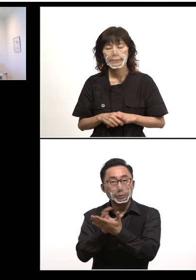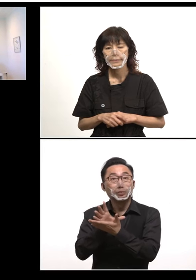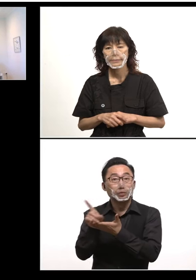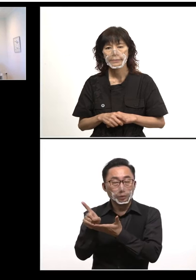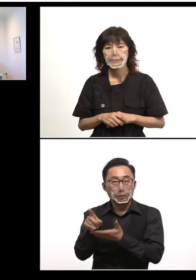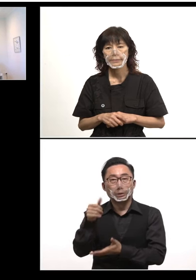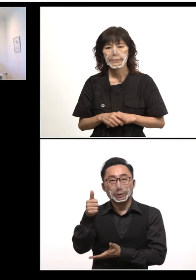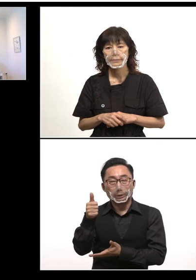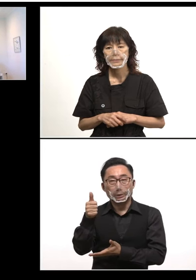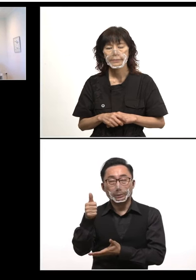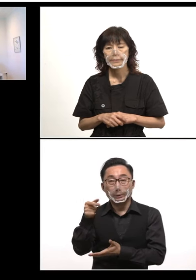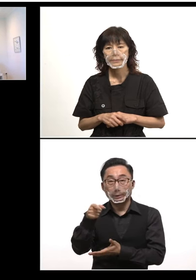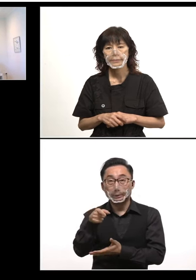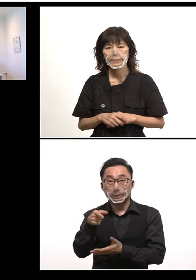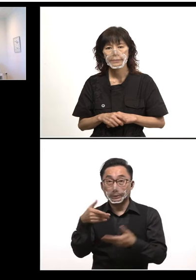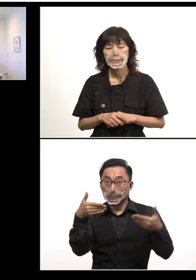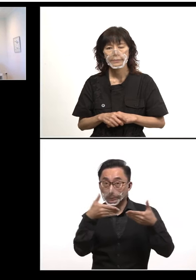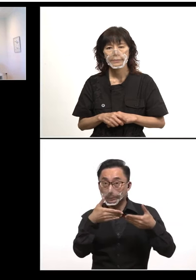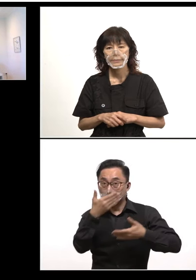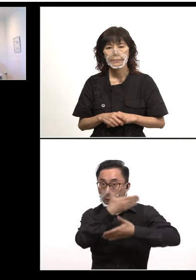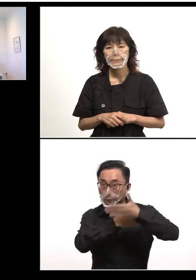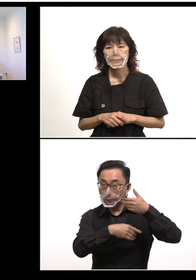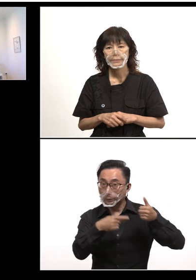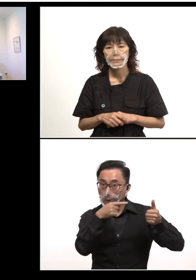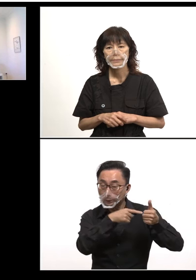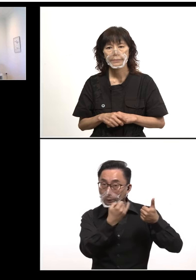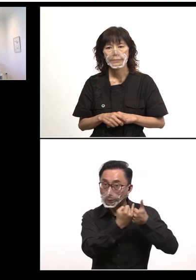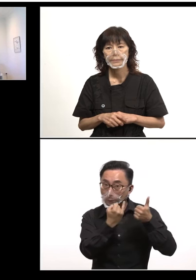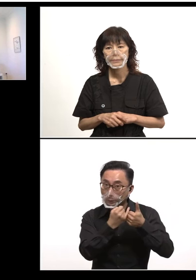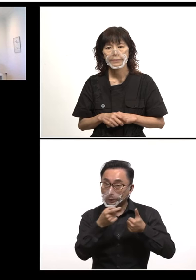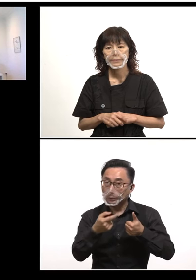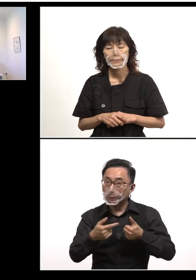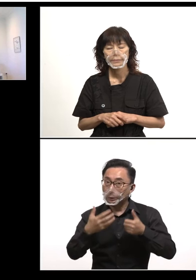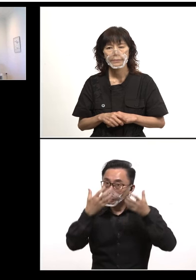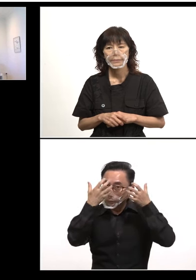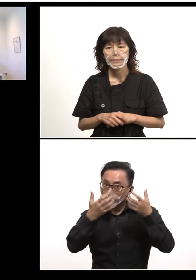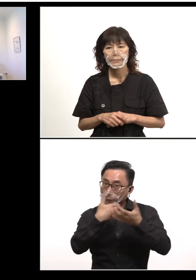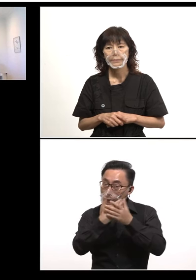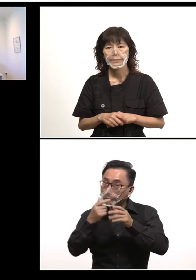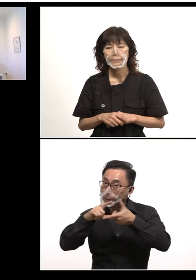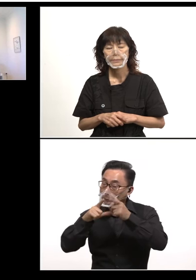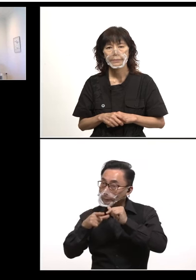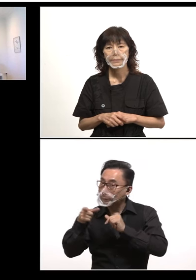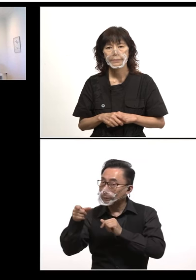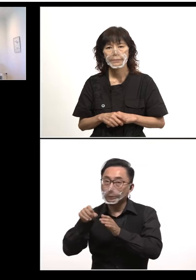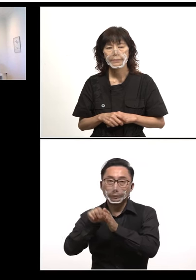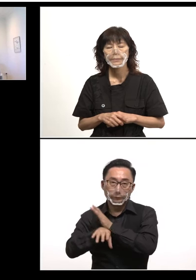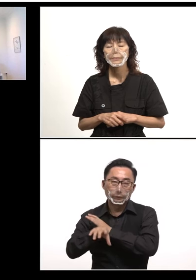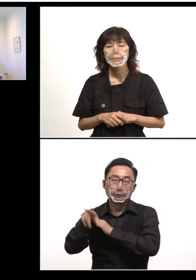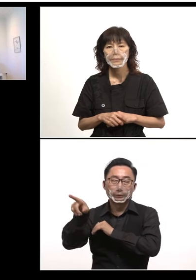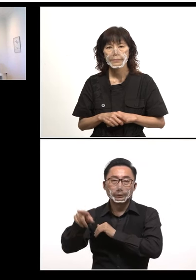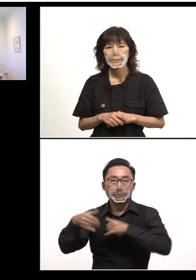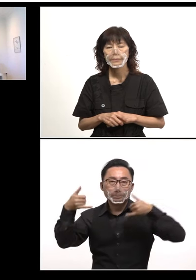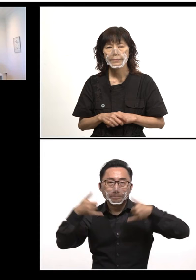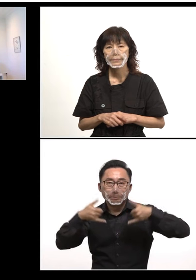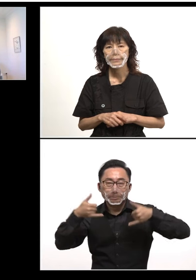嘅嚇，但係咧佢哋對於肢體傷殘嘅小朋友，佢哋要注意嘅或者教授嘅方法咧，可能都要一啲嘅時間去到